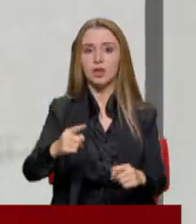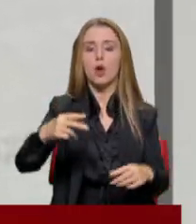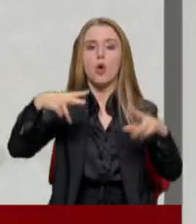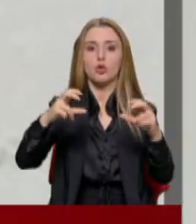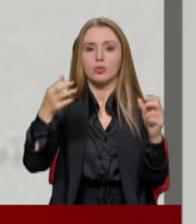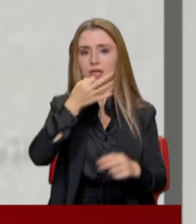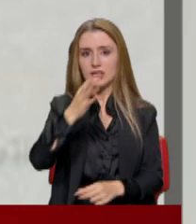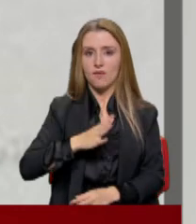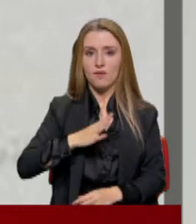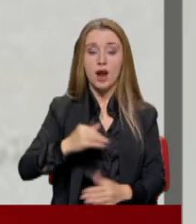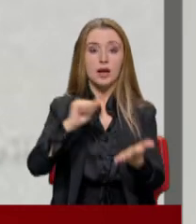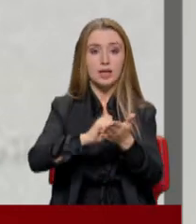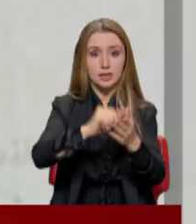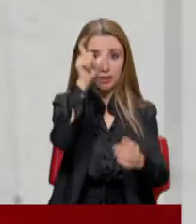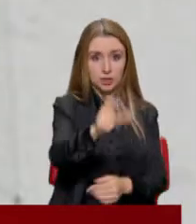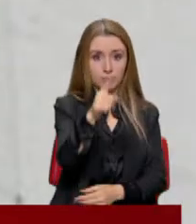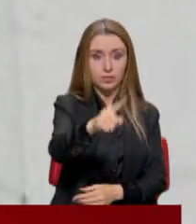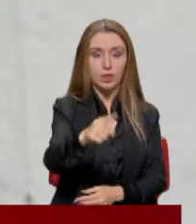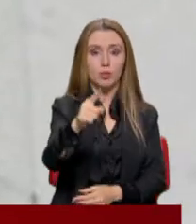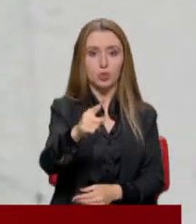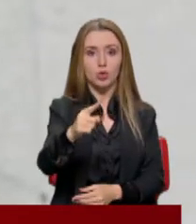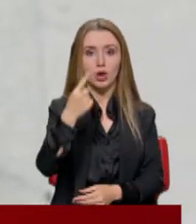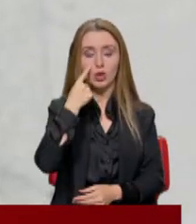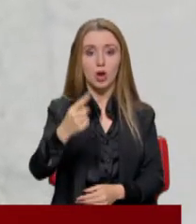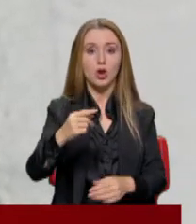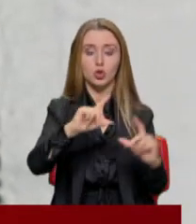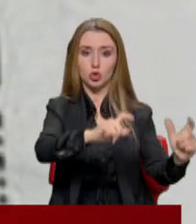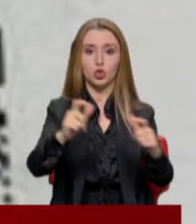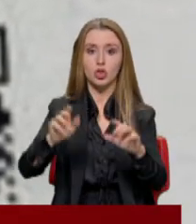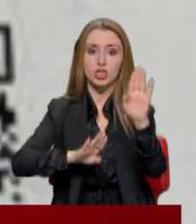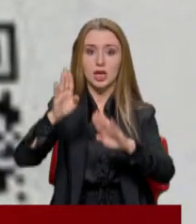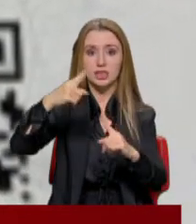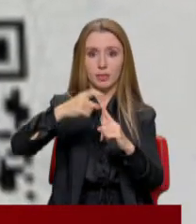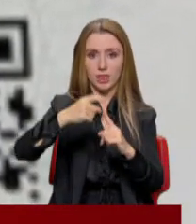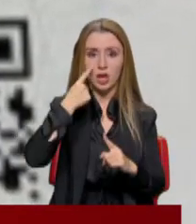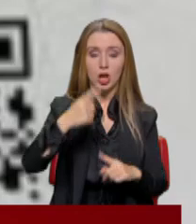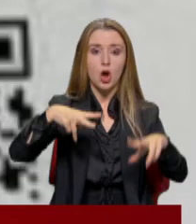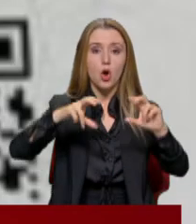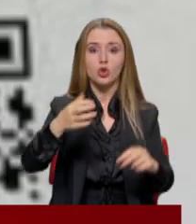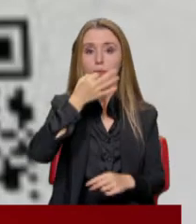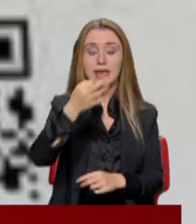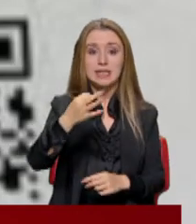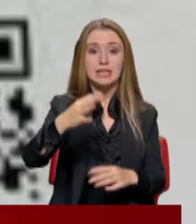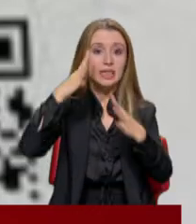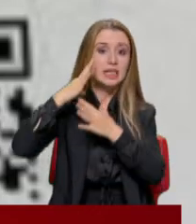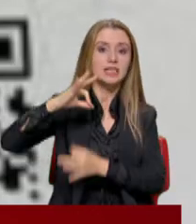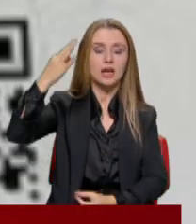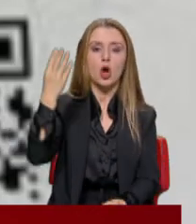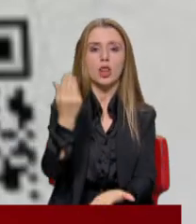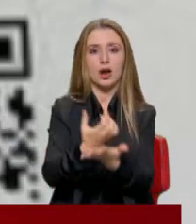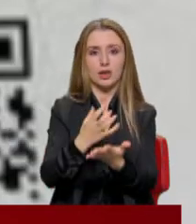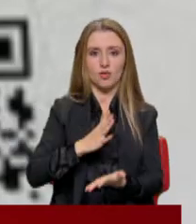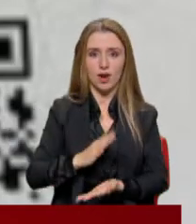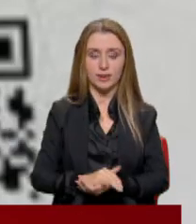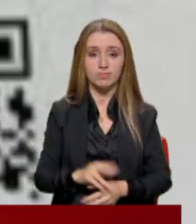da ortaya çıktı Gazeteci İsmail saymaz'ın ulaştığı göç idaresinin kimlik kartına göre oturma izninin türü insani olarak kayıtlara